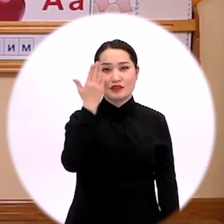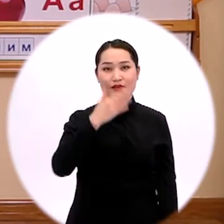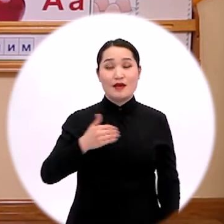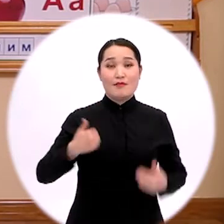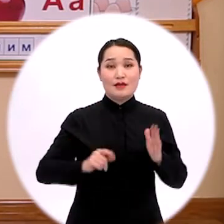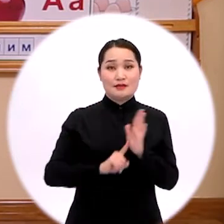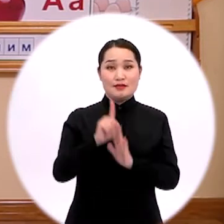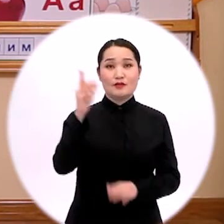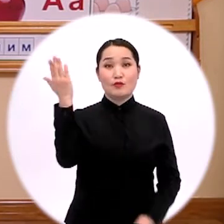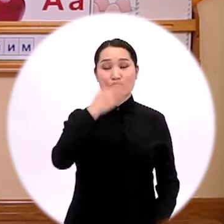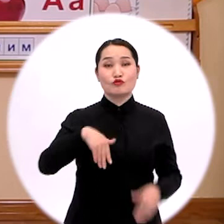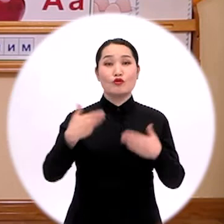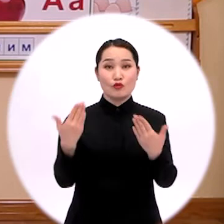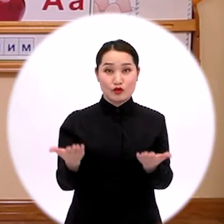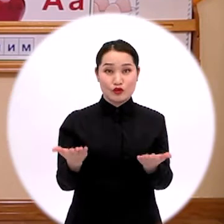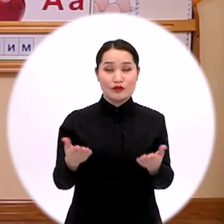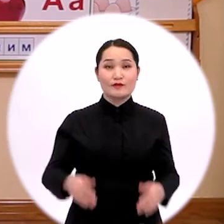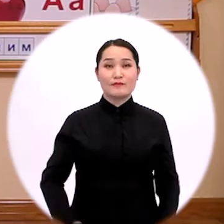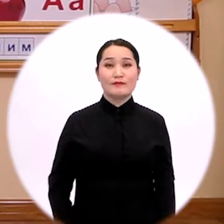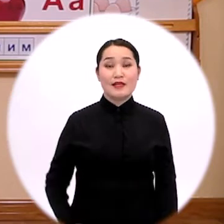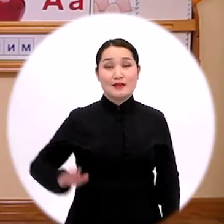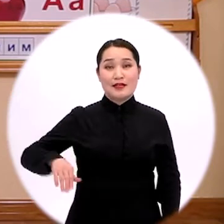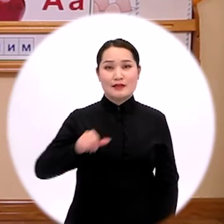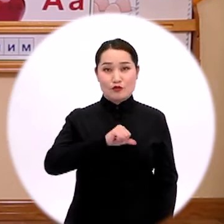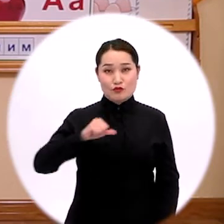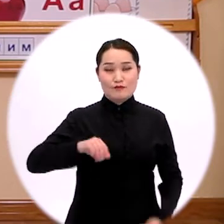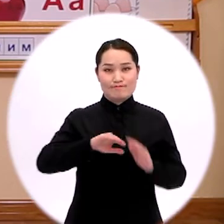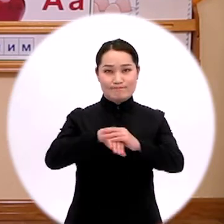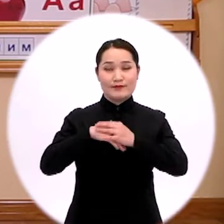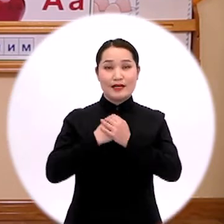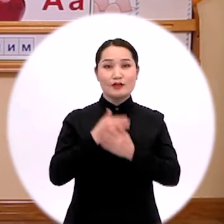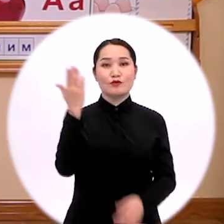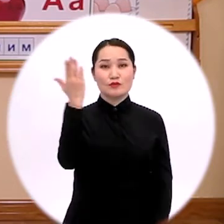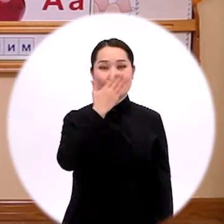Багш нь эхлээд уншиж өгье. Та нар дараа нь бие даагаад уншаарай.